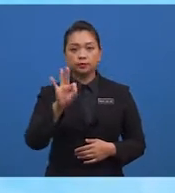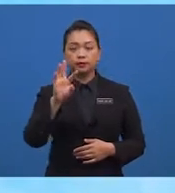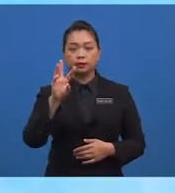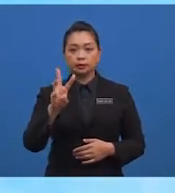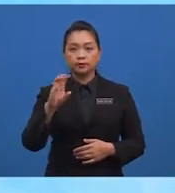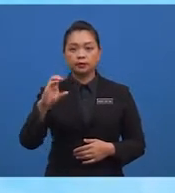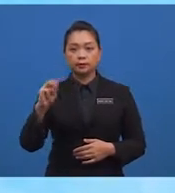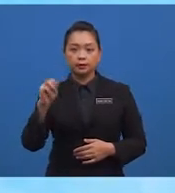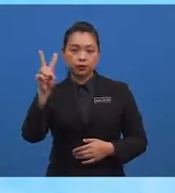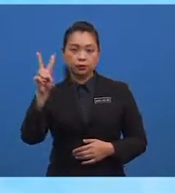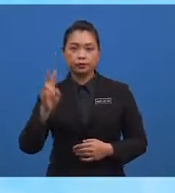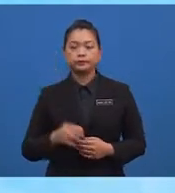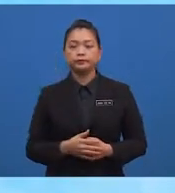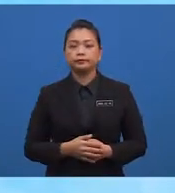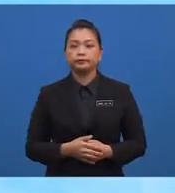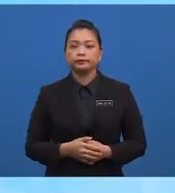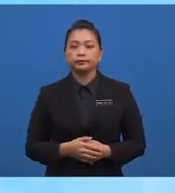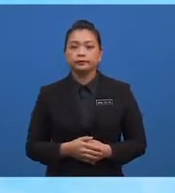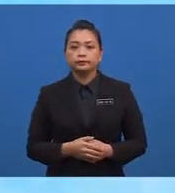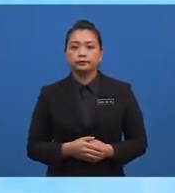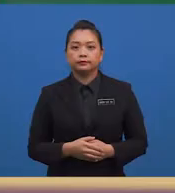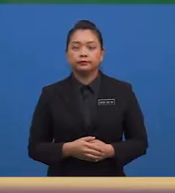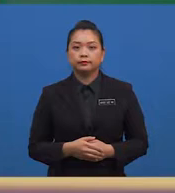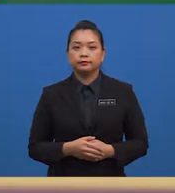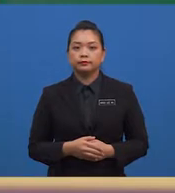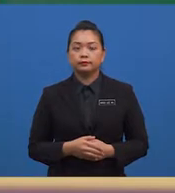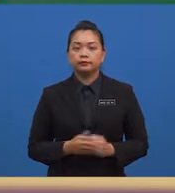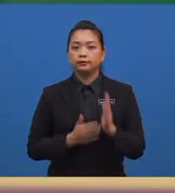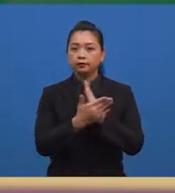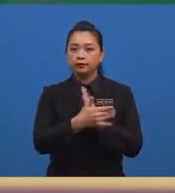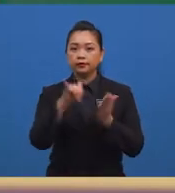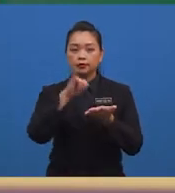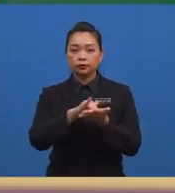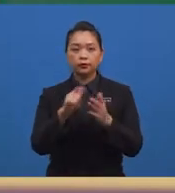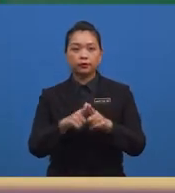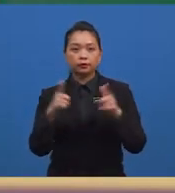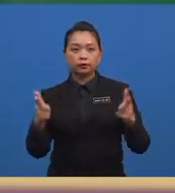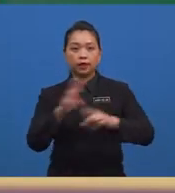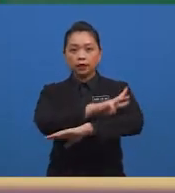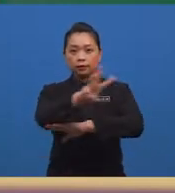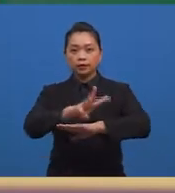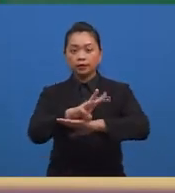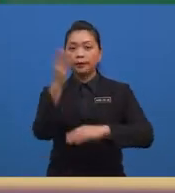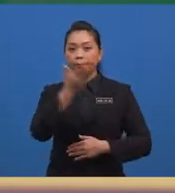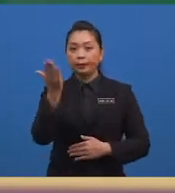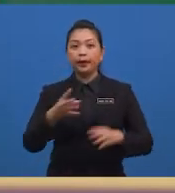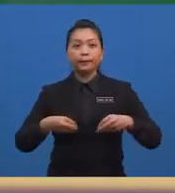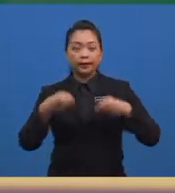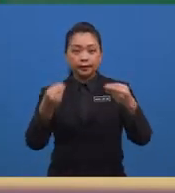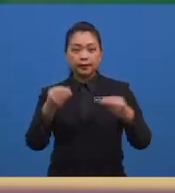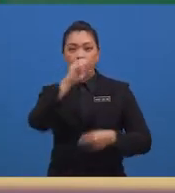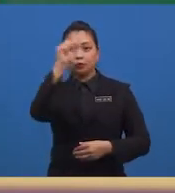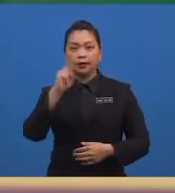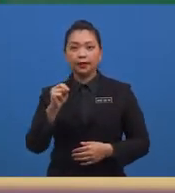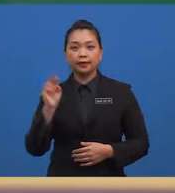196 cm persegi. Oleh itu, luas kawasan beloret bagi